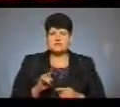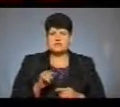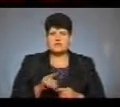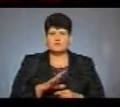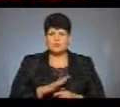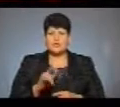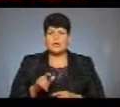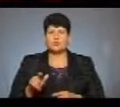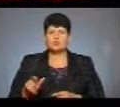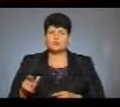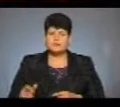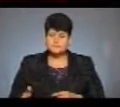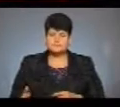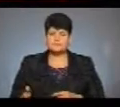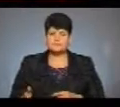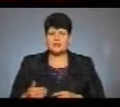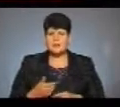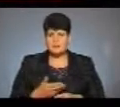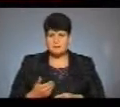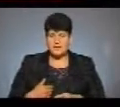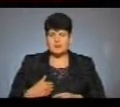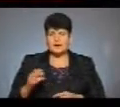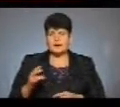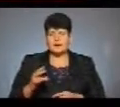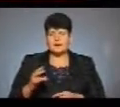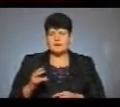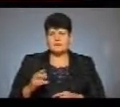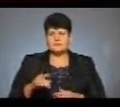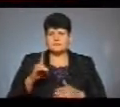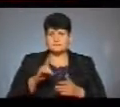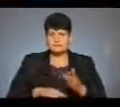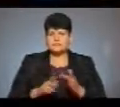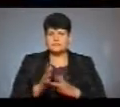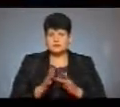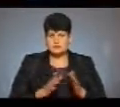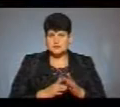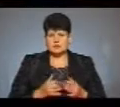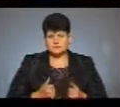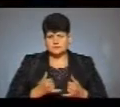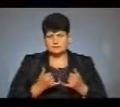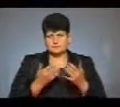люди. І ми, як християни, даємо останню шану людям.